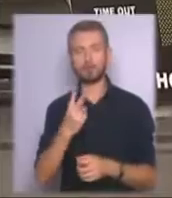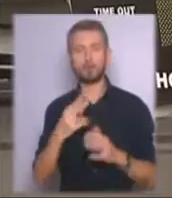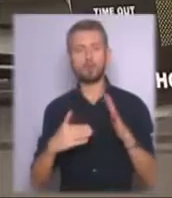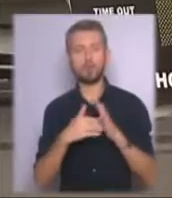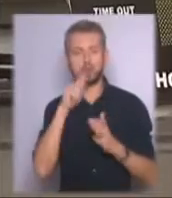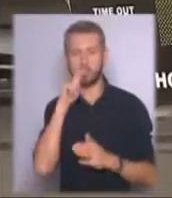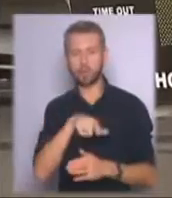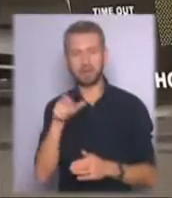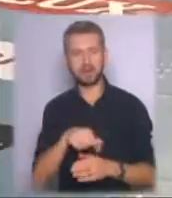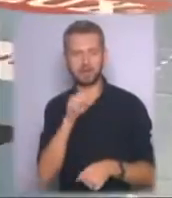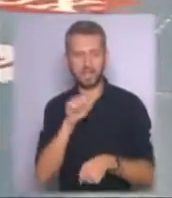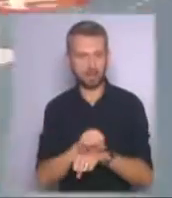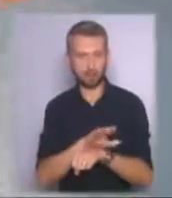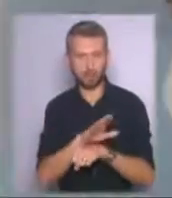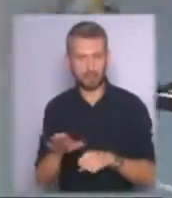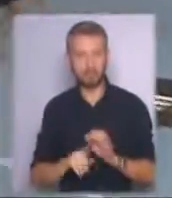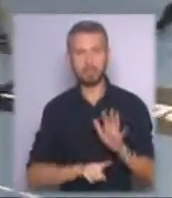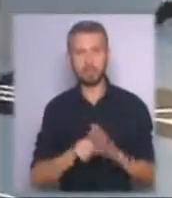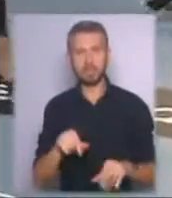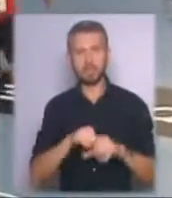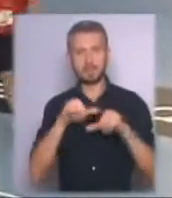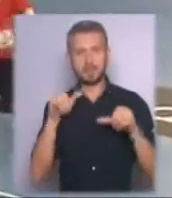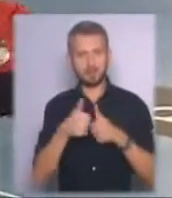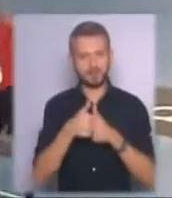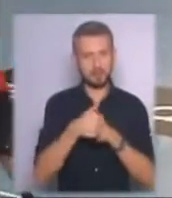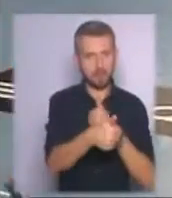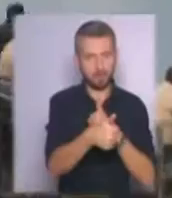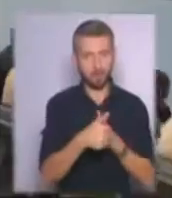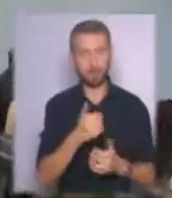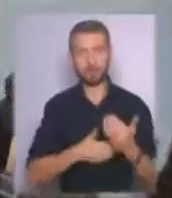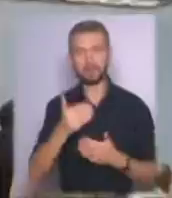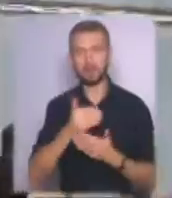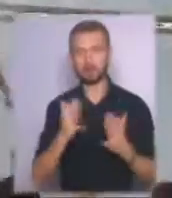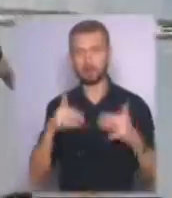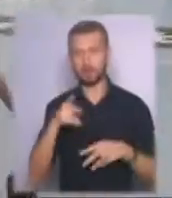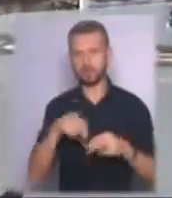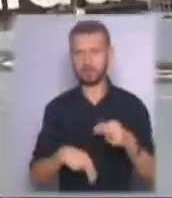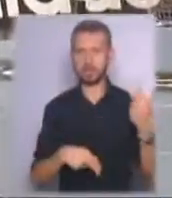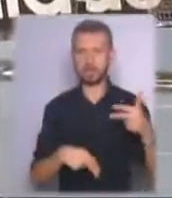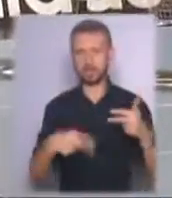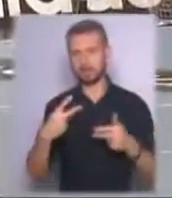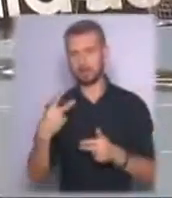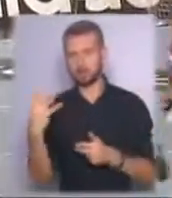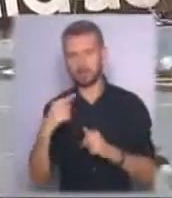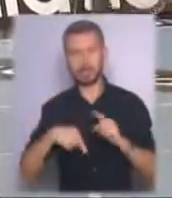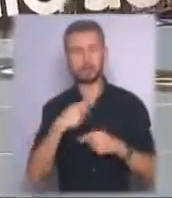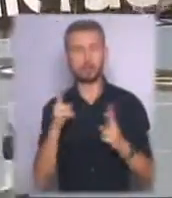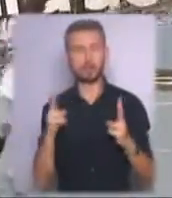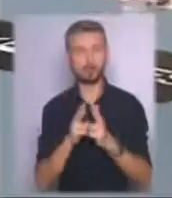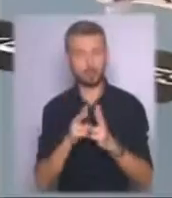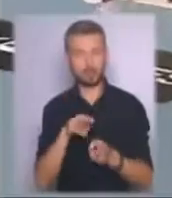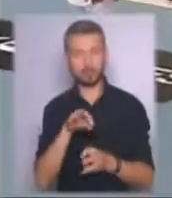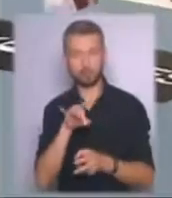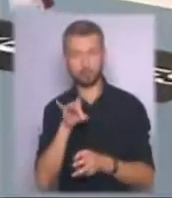не зупинилися і почали збільшувати перевагу. Зрештою, матч завершився 30-24. Наступну зустріч «Мотор» проведе